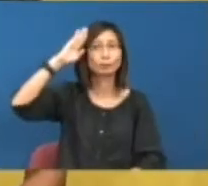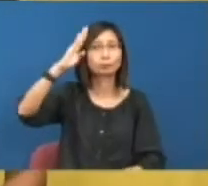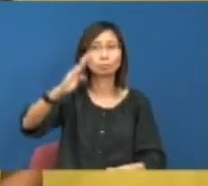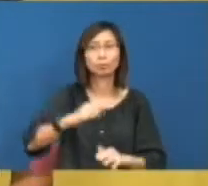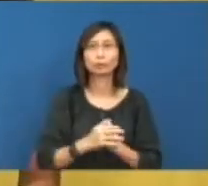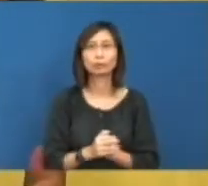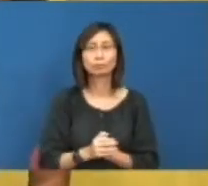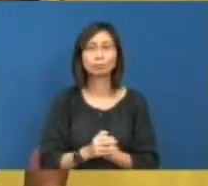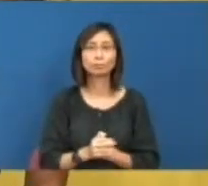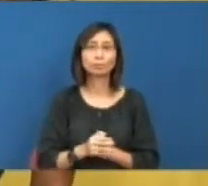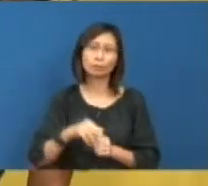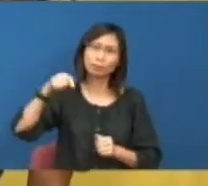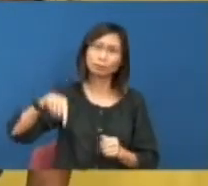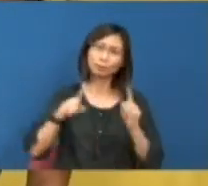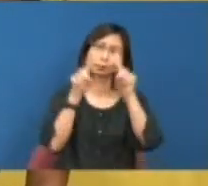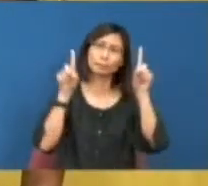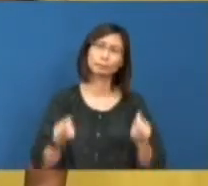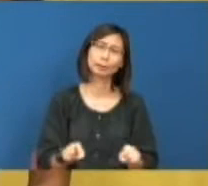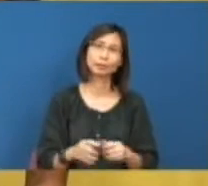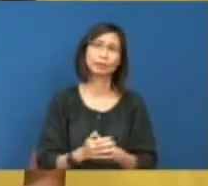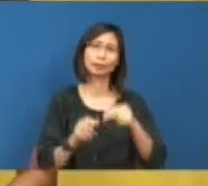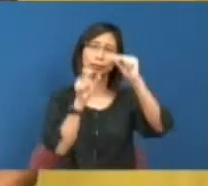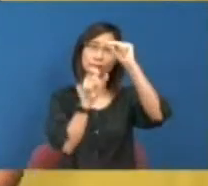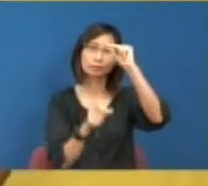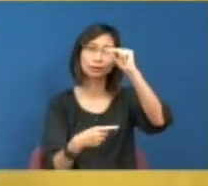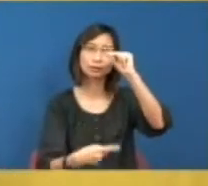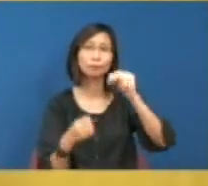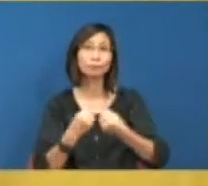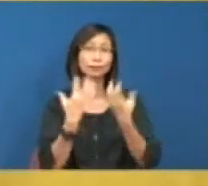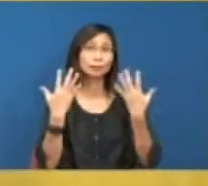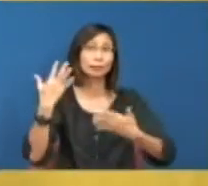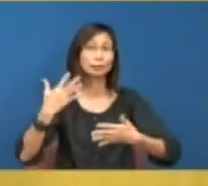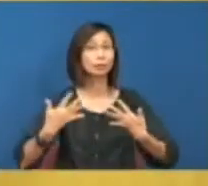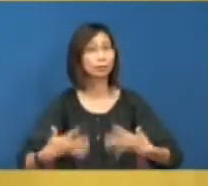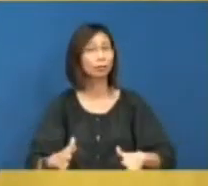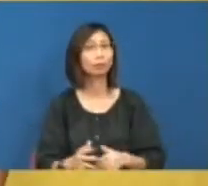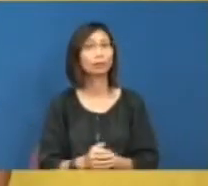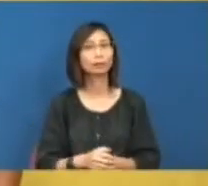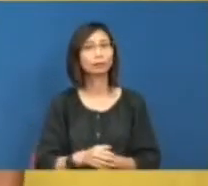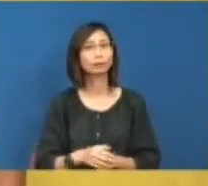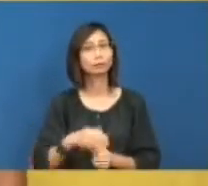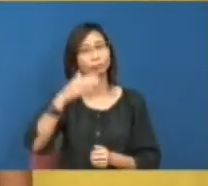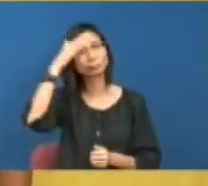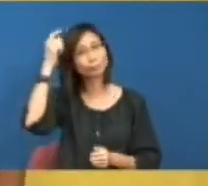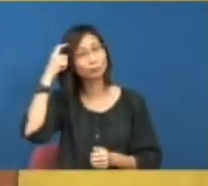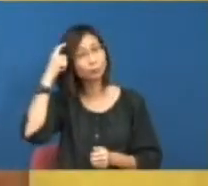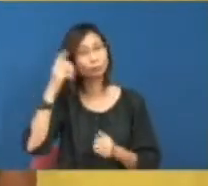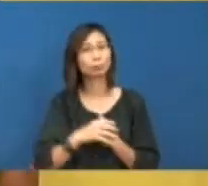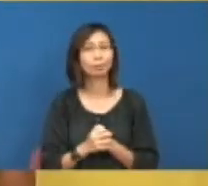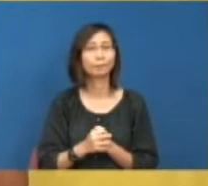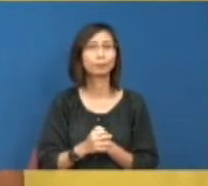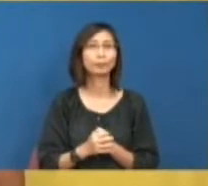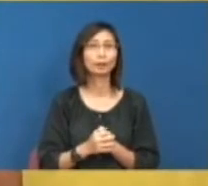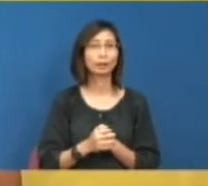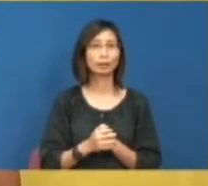咧，就喺7.1發生之後咧，就已經出現咗噶啦。因為當時呢個替死方